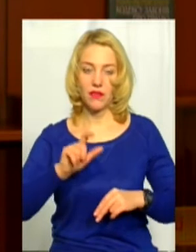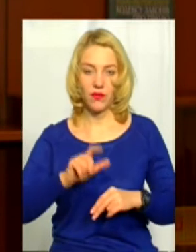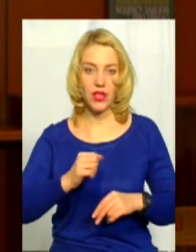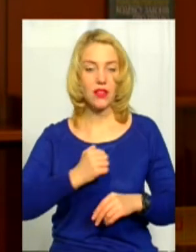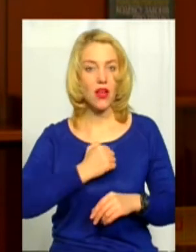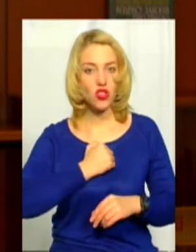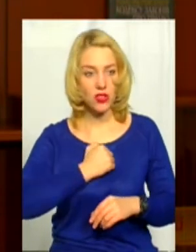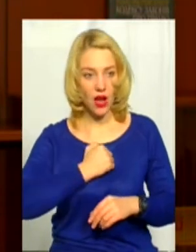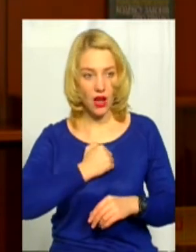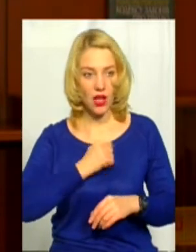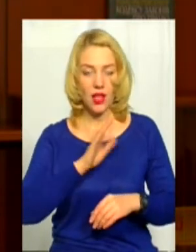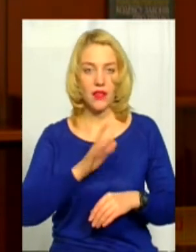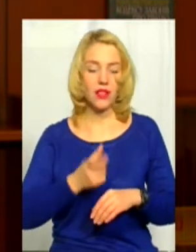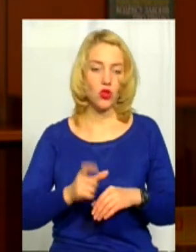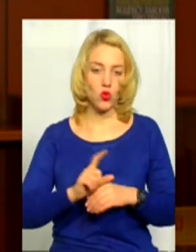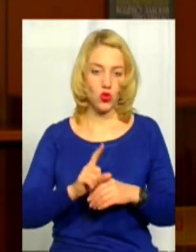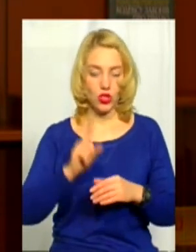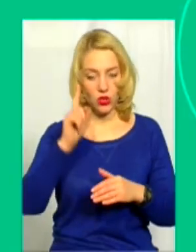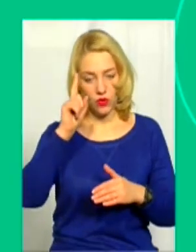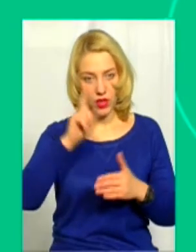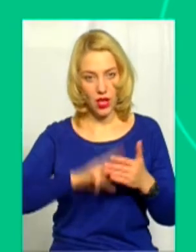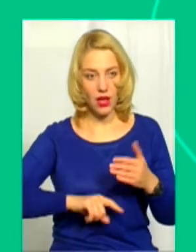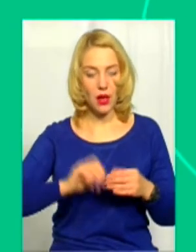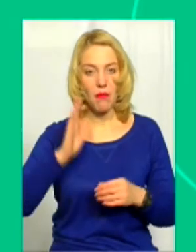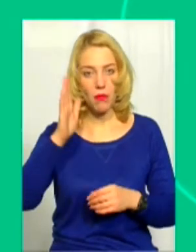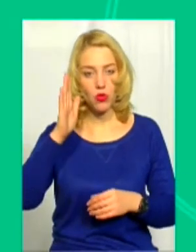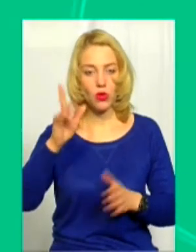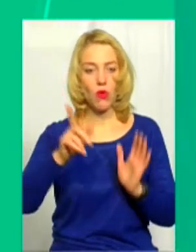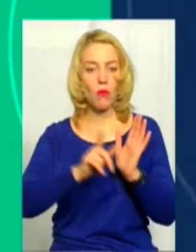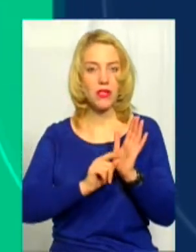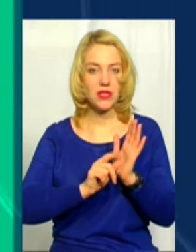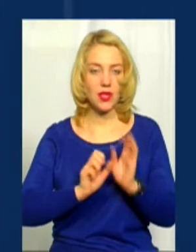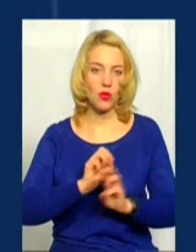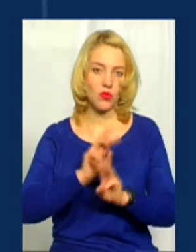дуже довіряє майбутньому пенсійному забезпеченню.